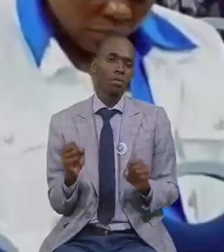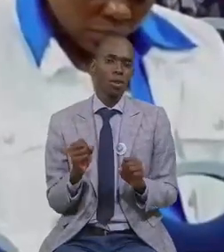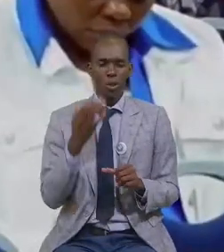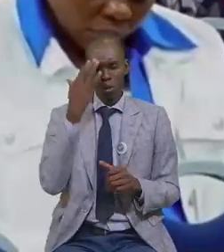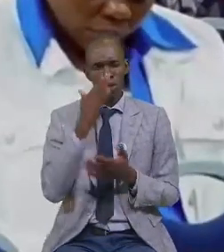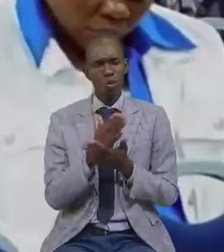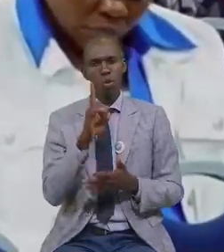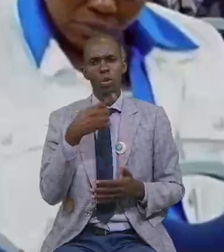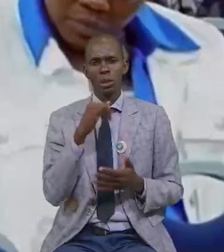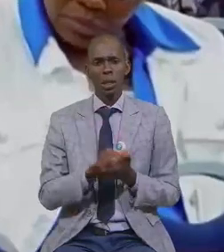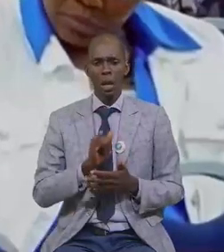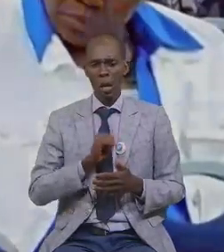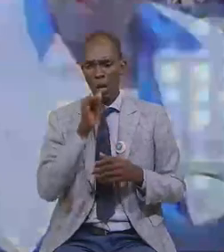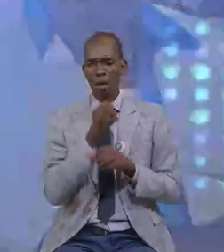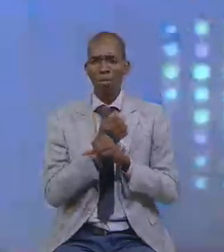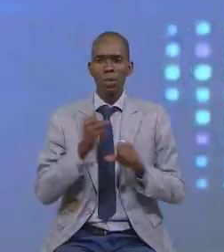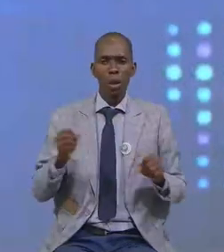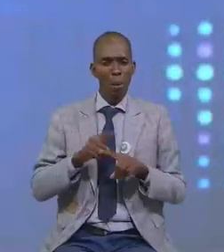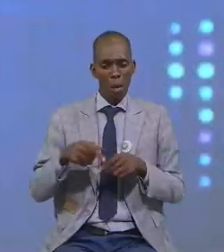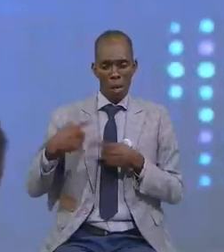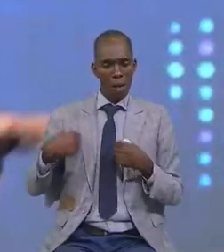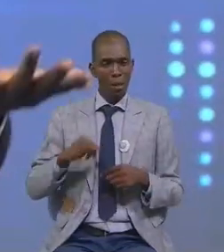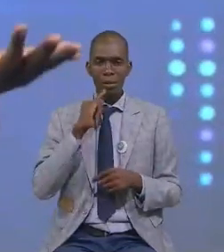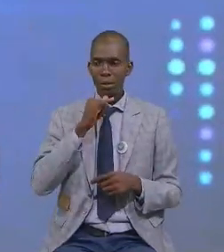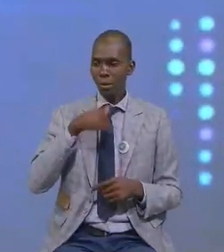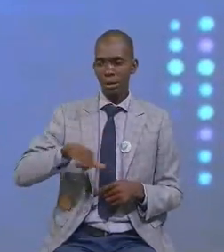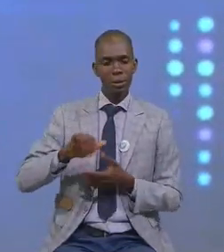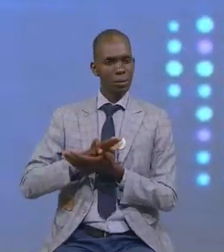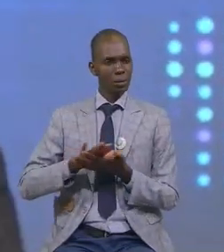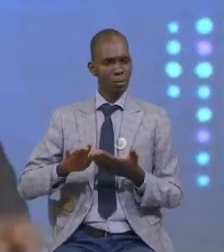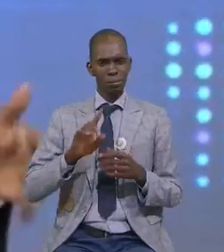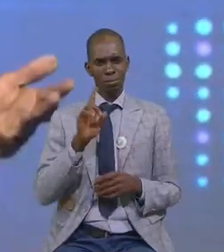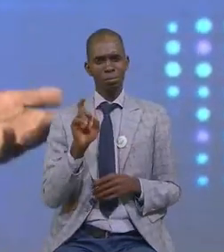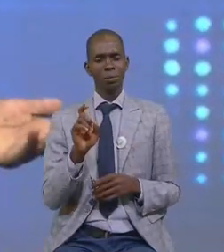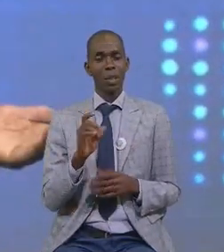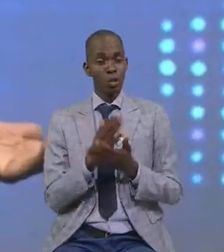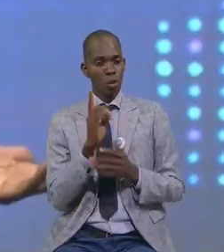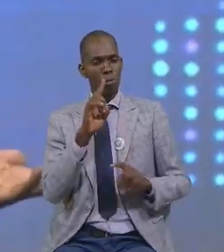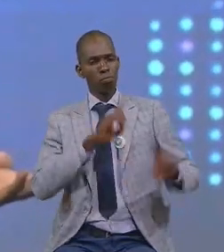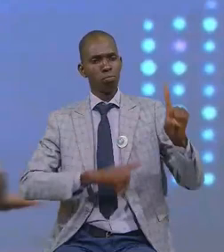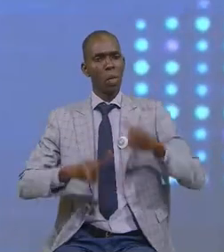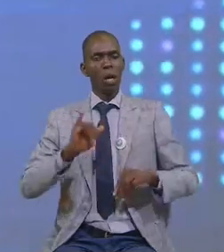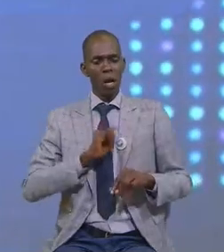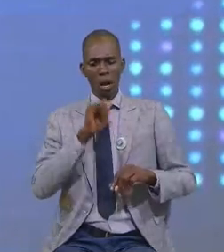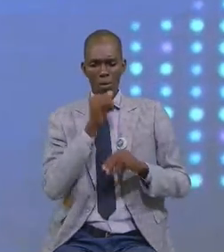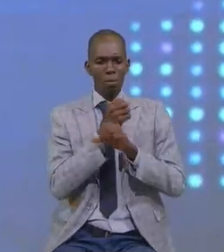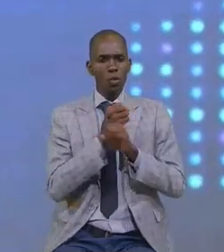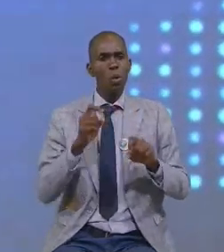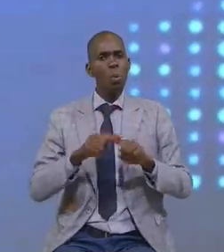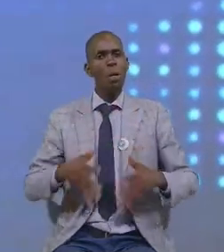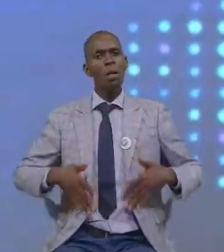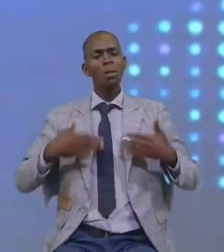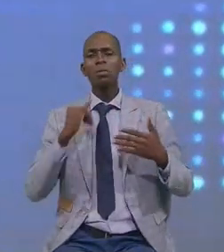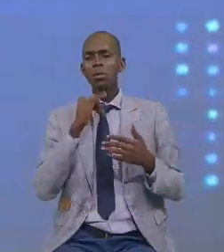dit que je suis sauvé, et mais le cœur n'est pas pur. Quelqu'un dit que je suis sauvé et la vie là n'est